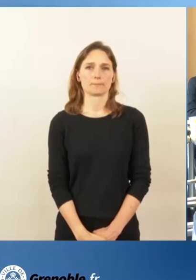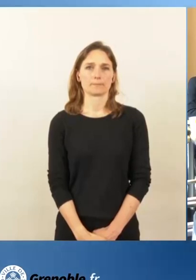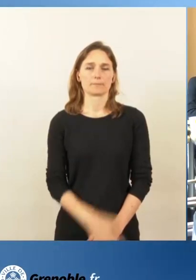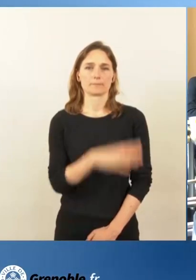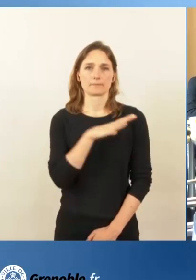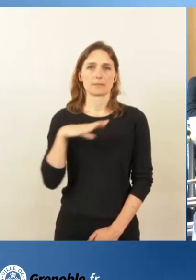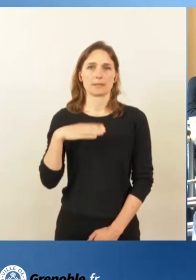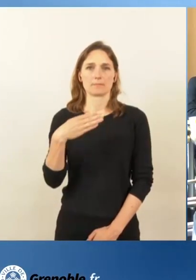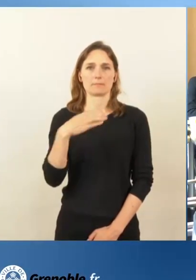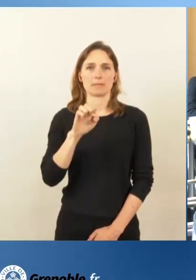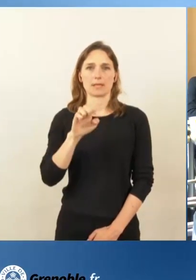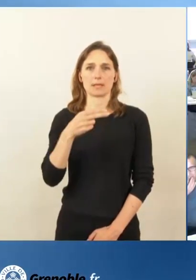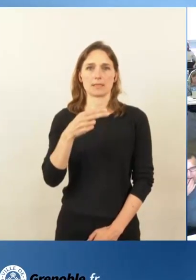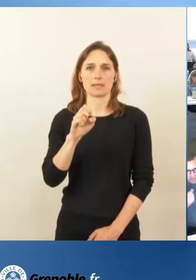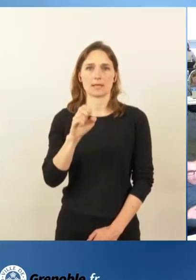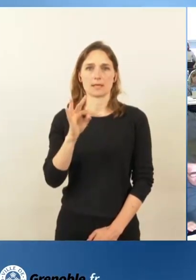Céline Ménétrier